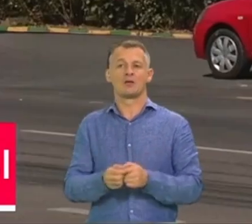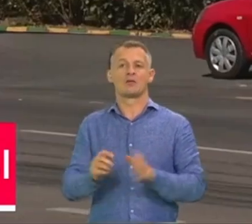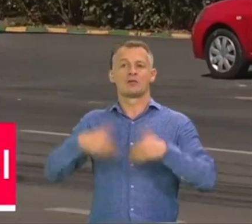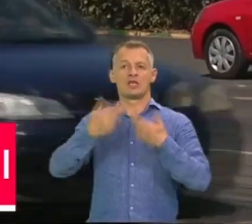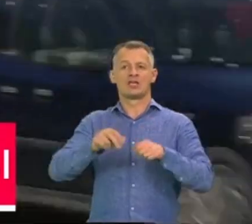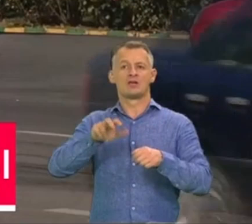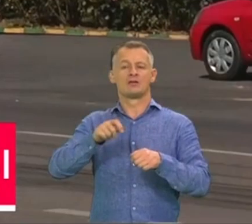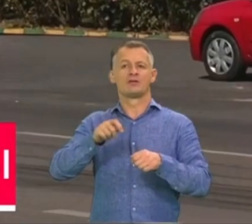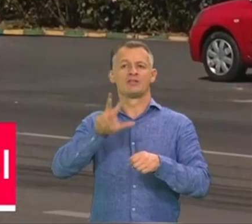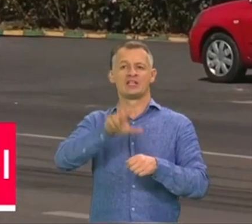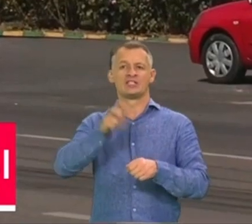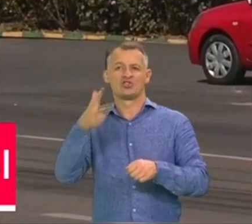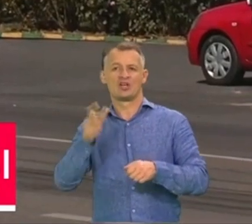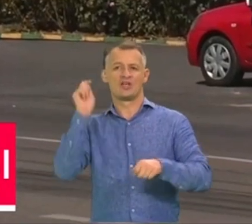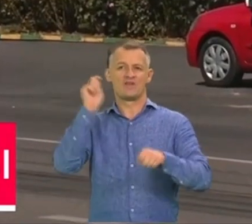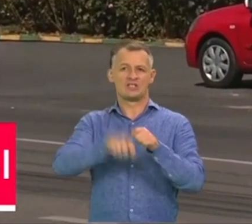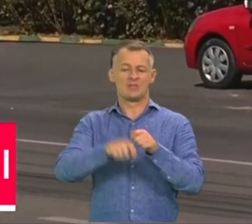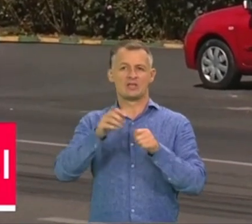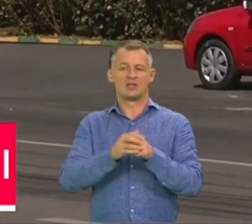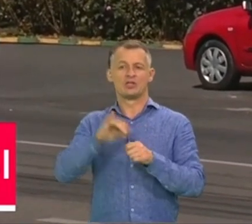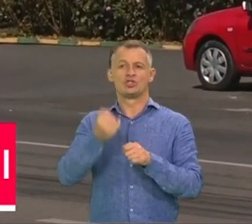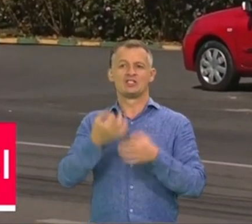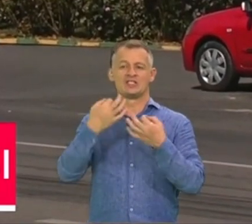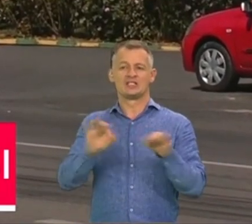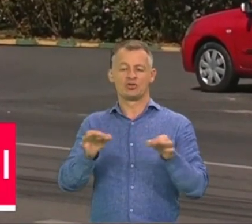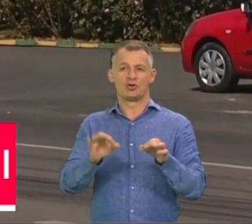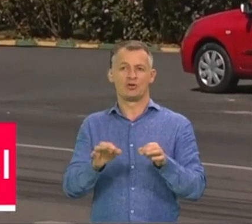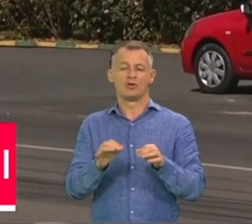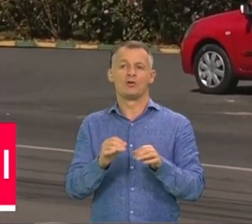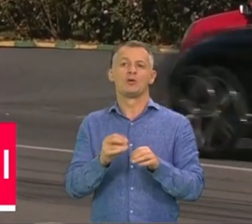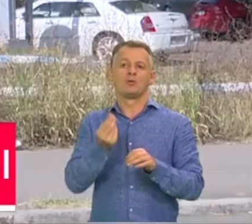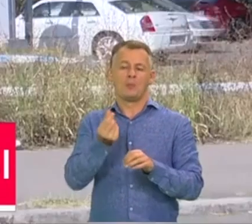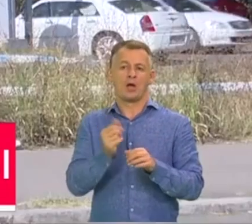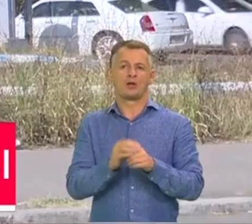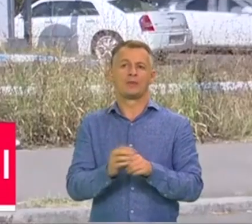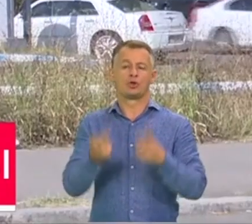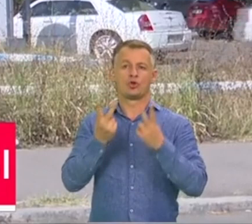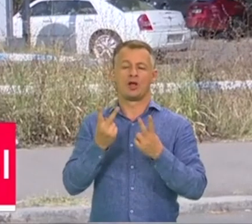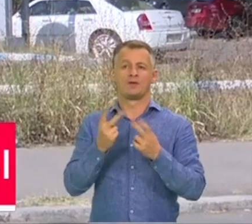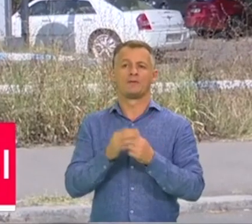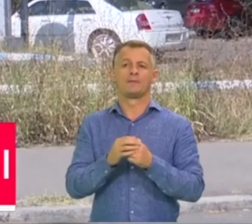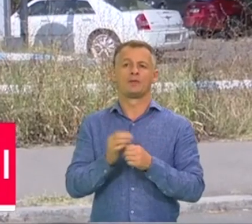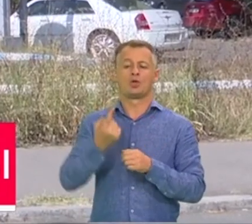aplicate 33 de avertismente și 10 sancțiuni contravenționale în cuantum de